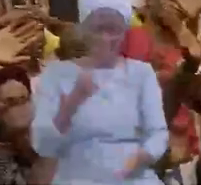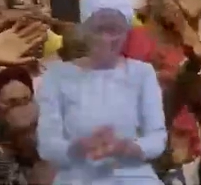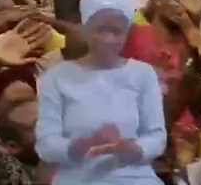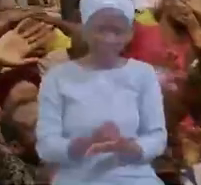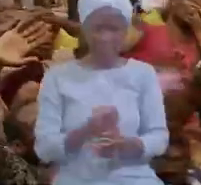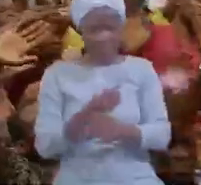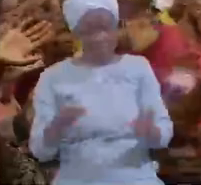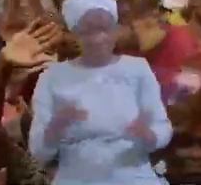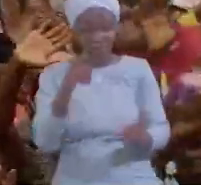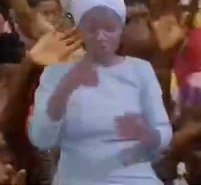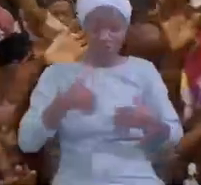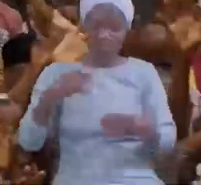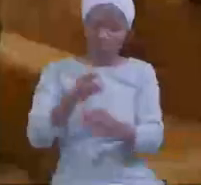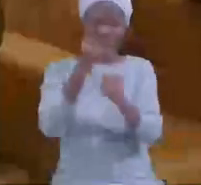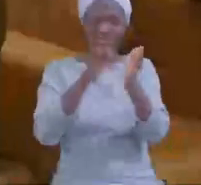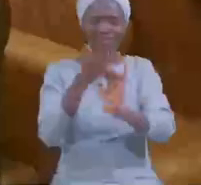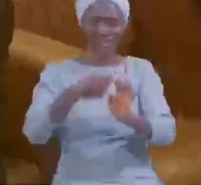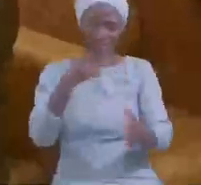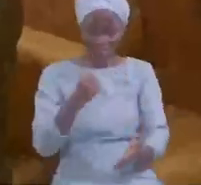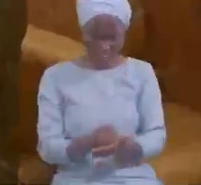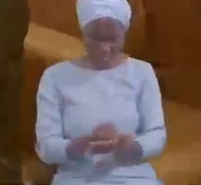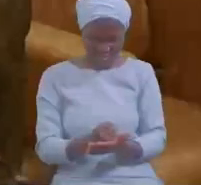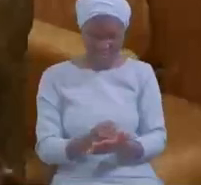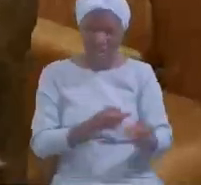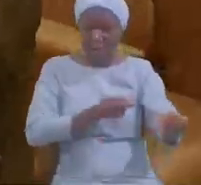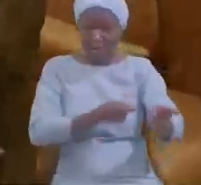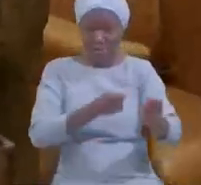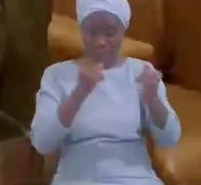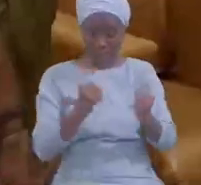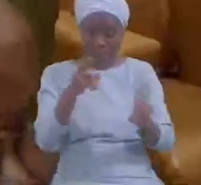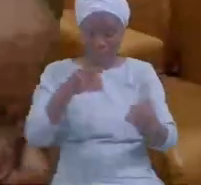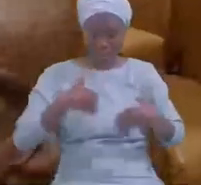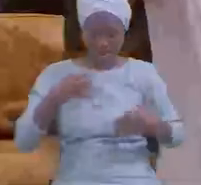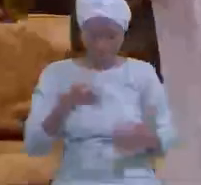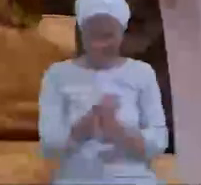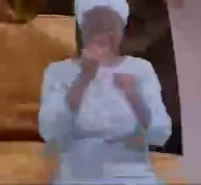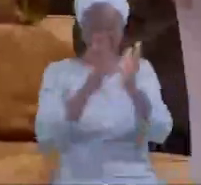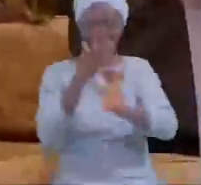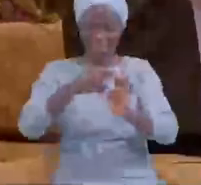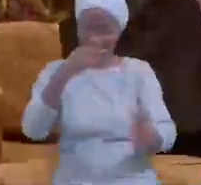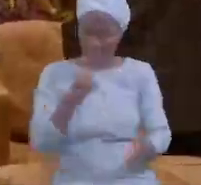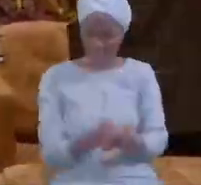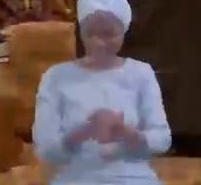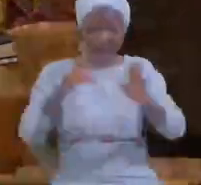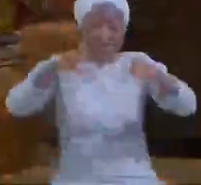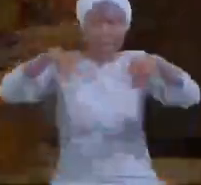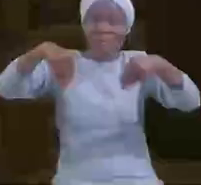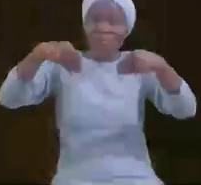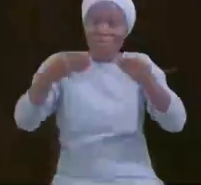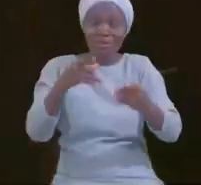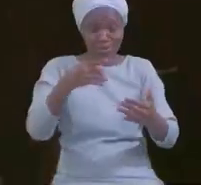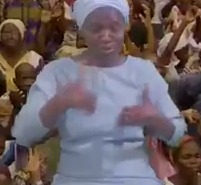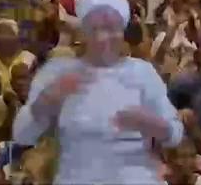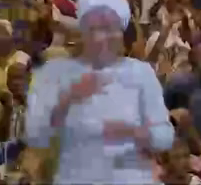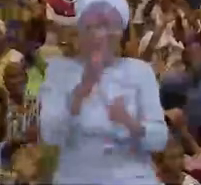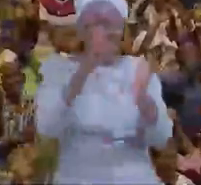vous en avez. La domination, vous en avez. La provision est venue à vous. La